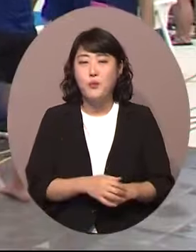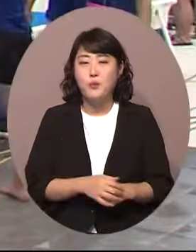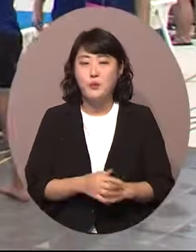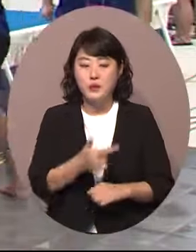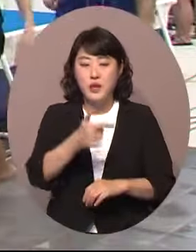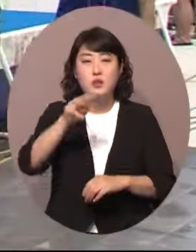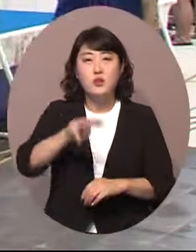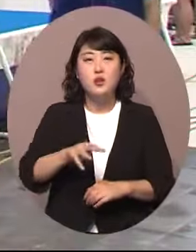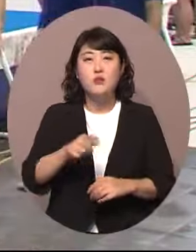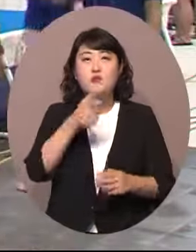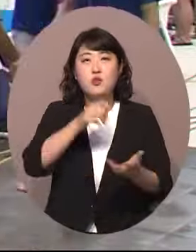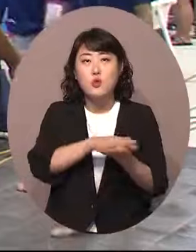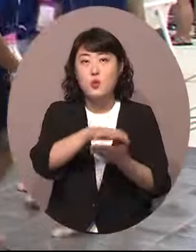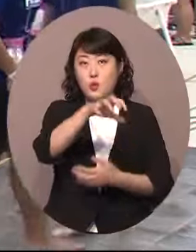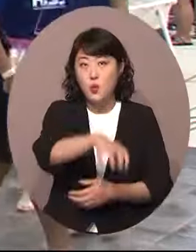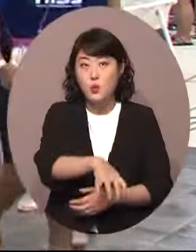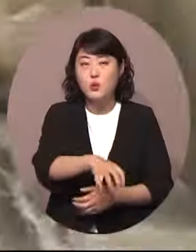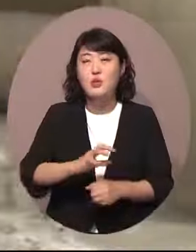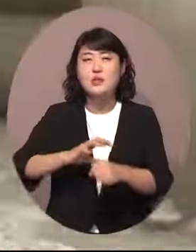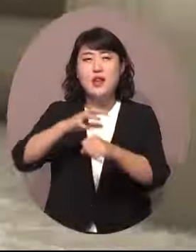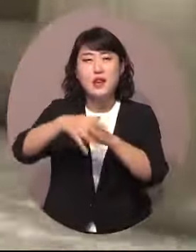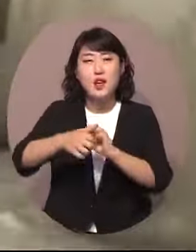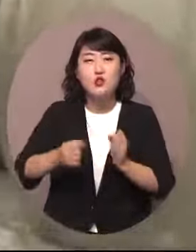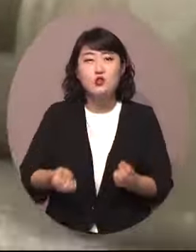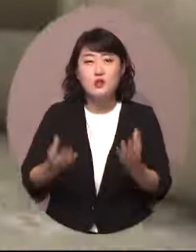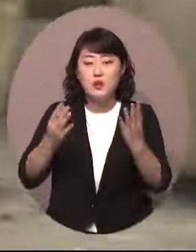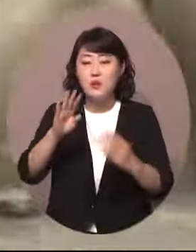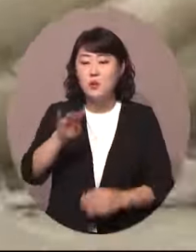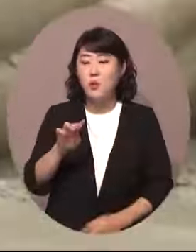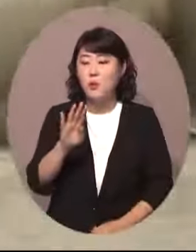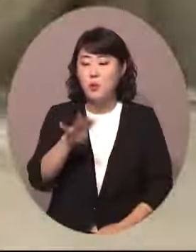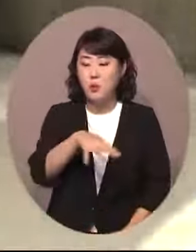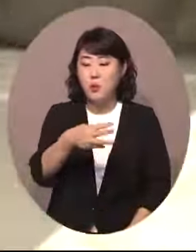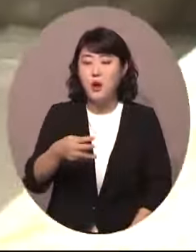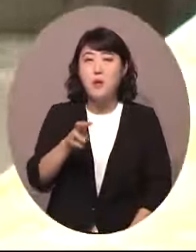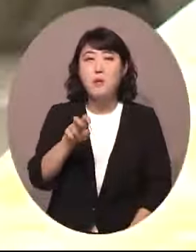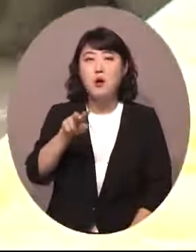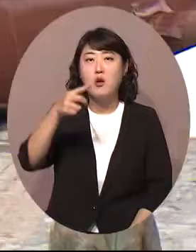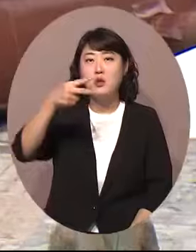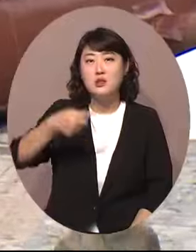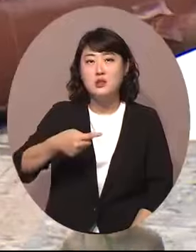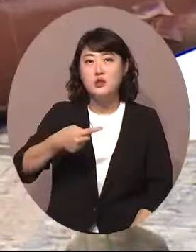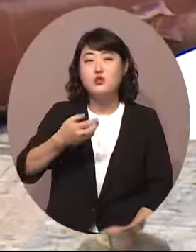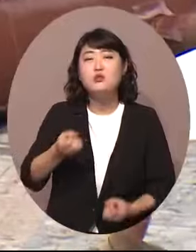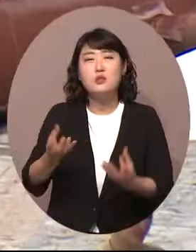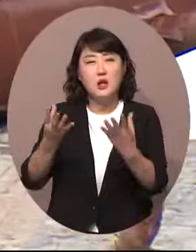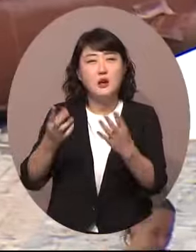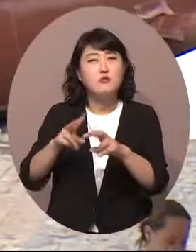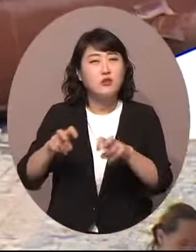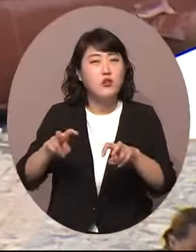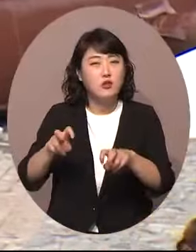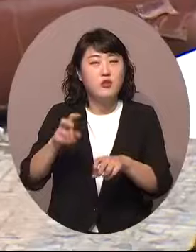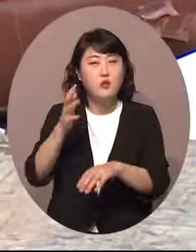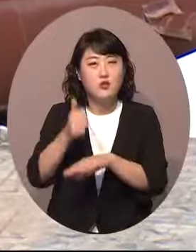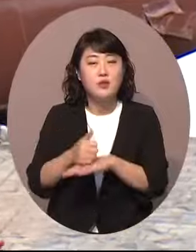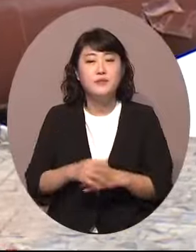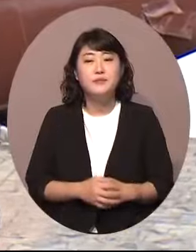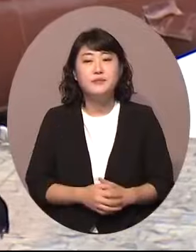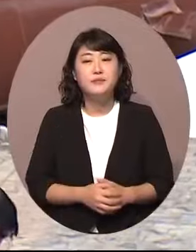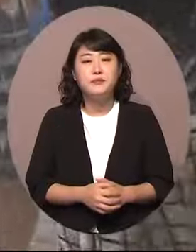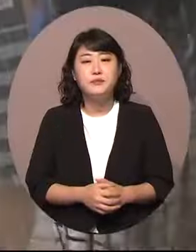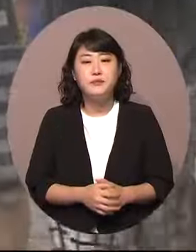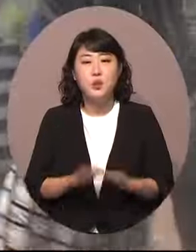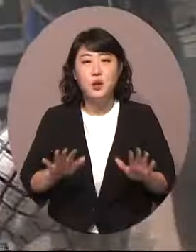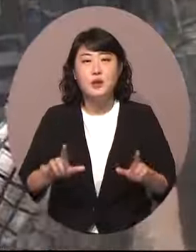해수욕장과 세계적인 축제로 자리잡은 보령 머드축제 등의 영향으로 분석됩니다 보령시는 올해 생활인구 100만명